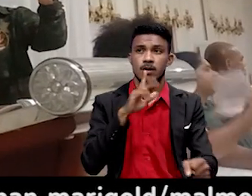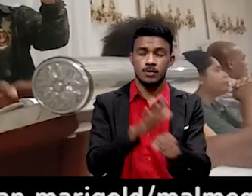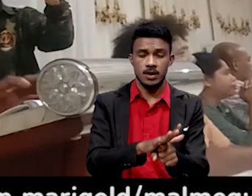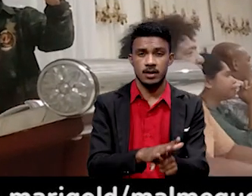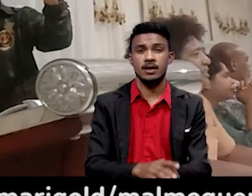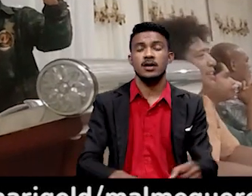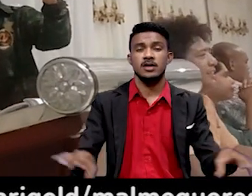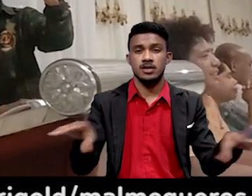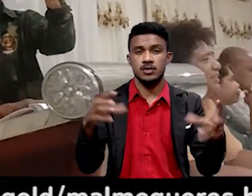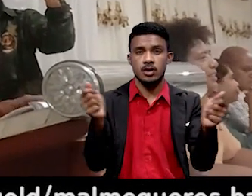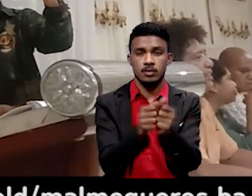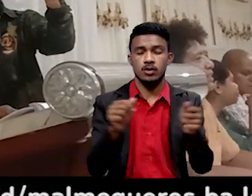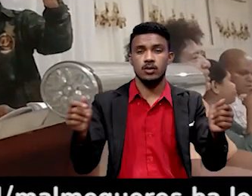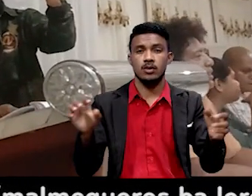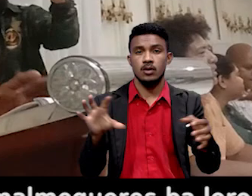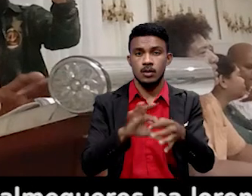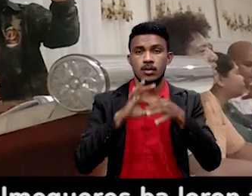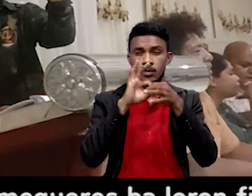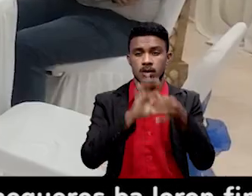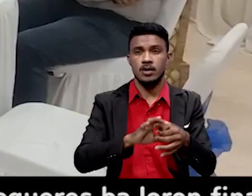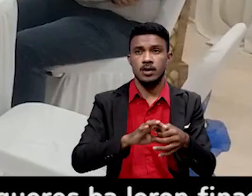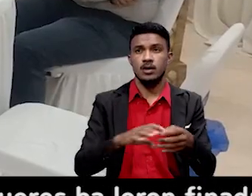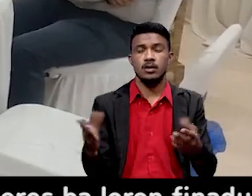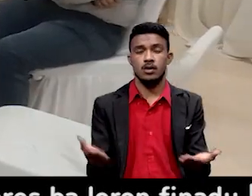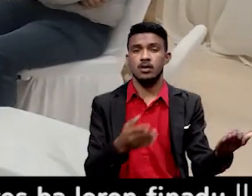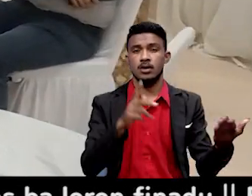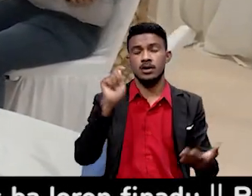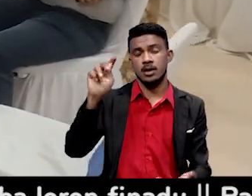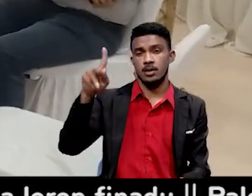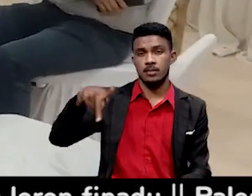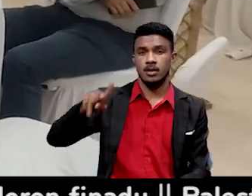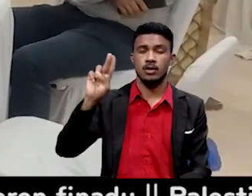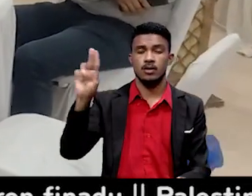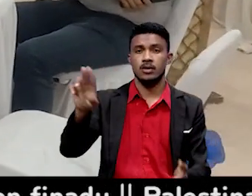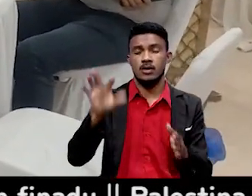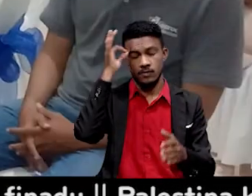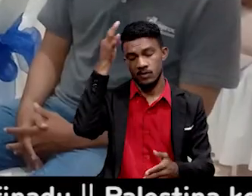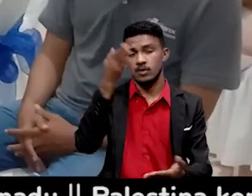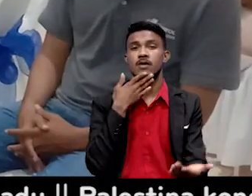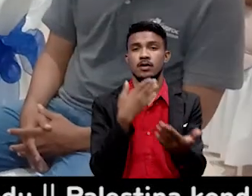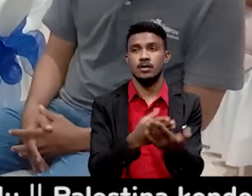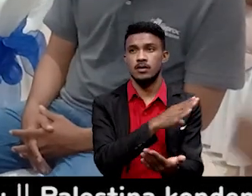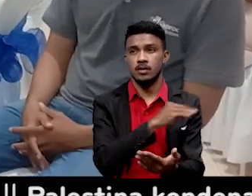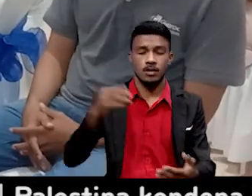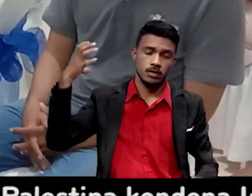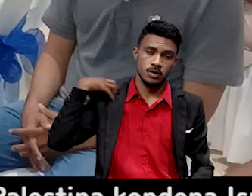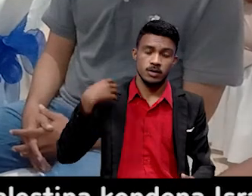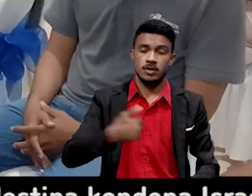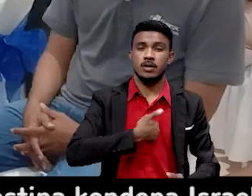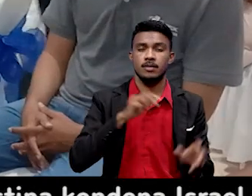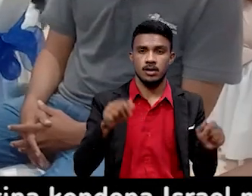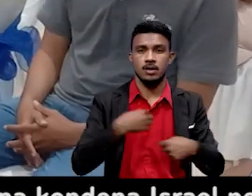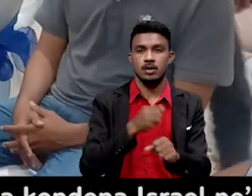com membro Sira, Lori TLP uba e futuro nebe diak, liliu atu retang edifício Rasik, no nebe lehala o atividade.